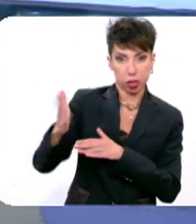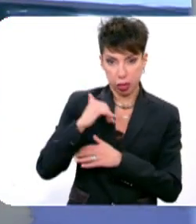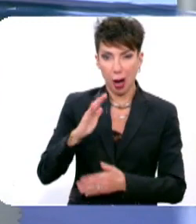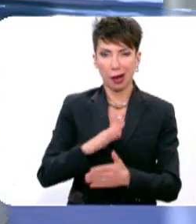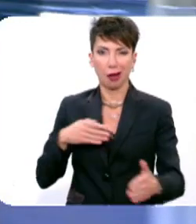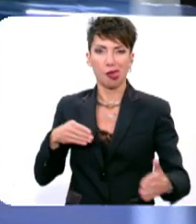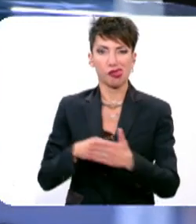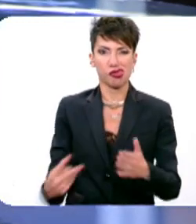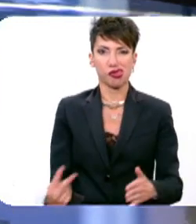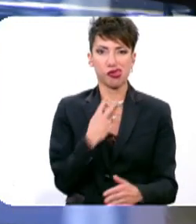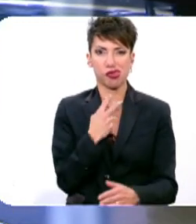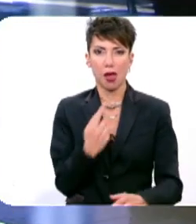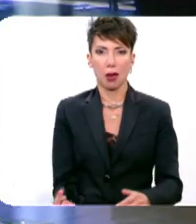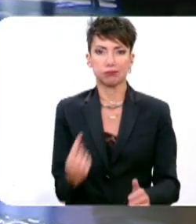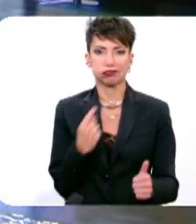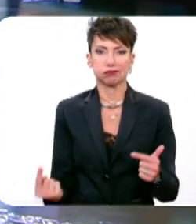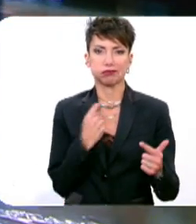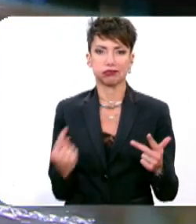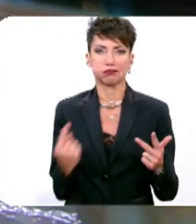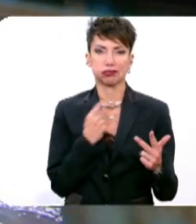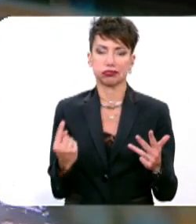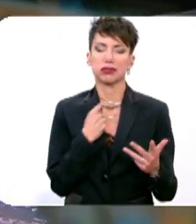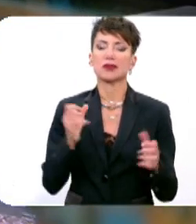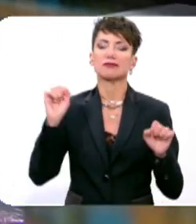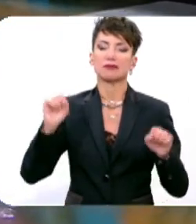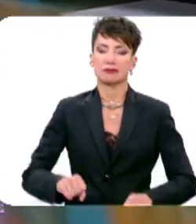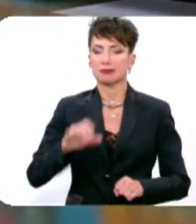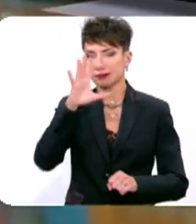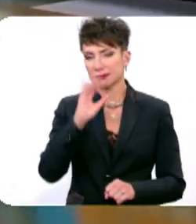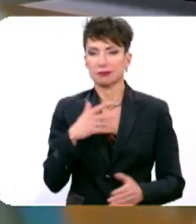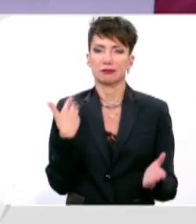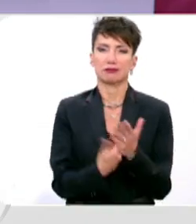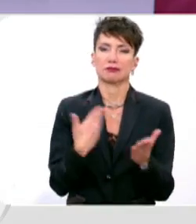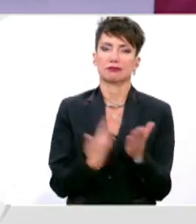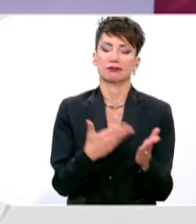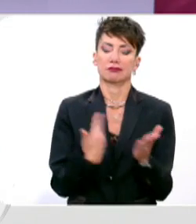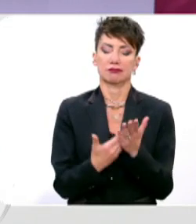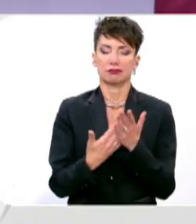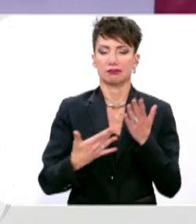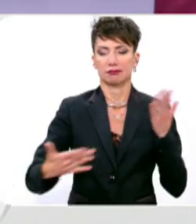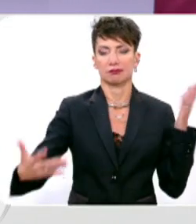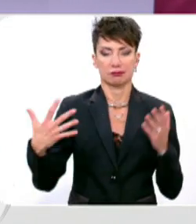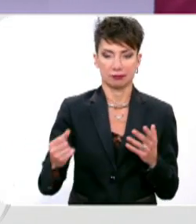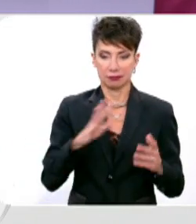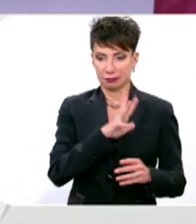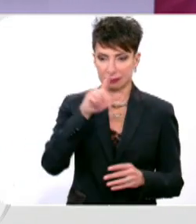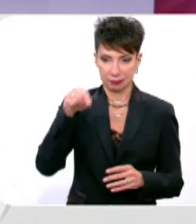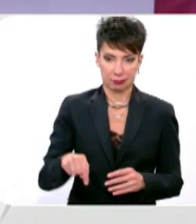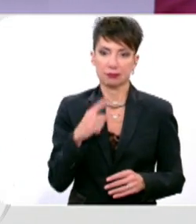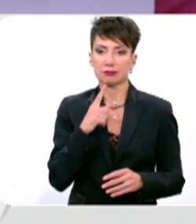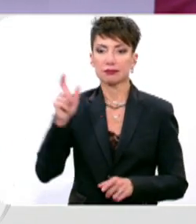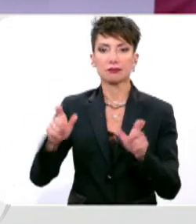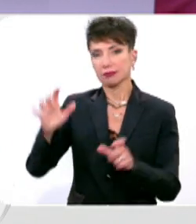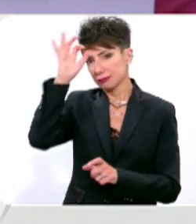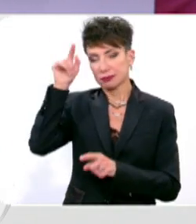δίπλωμα. Έτσι είναι, Αντώνη. Είναι μια πολύ δεμένη υπόθεση. Τα στοιχεία είναι αδιάσυστα. Μέχρι στιγμής, από τα στοιχεία που έχουν στα χέρια τους οι αστυνομικοί